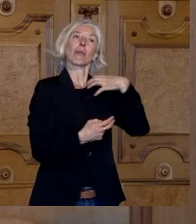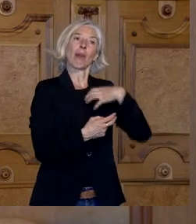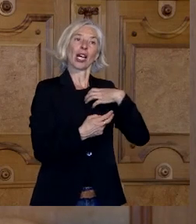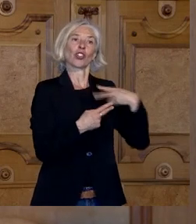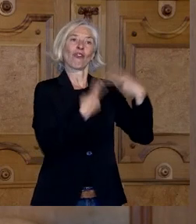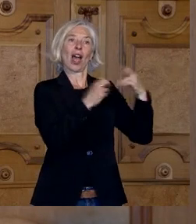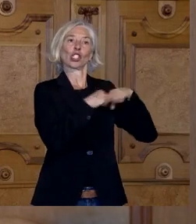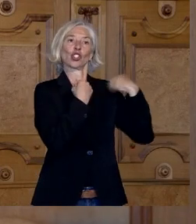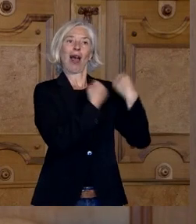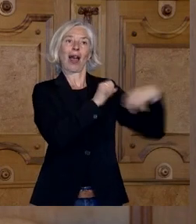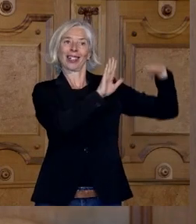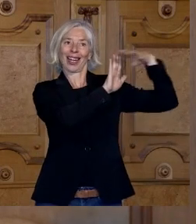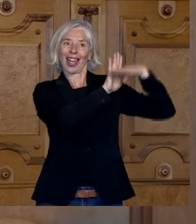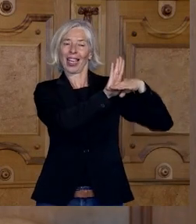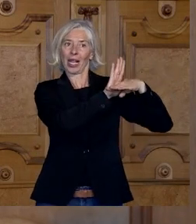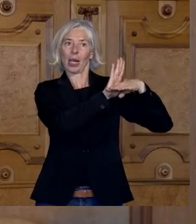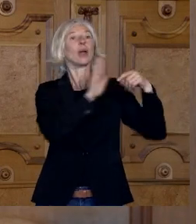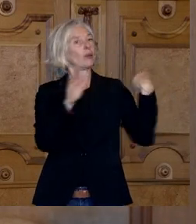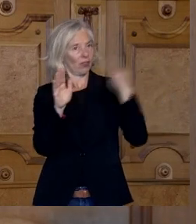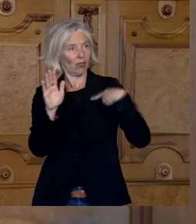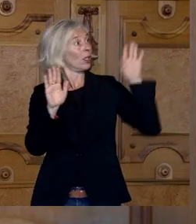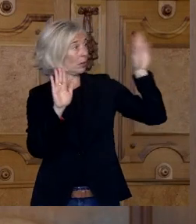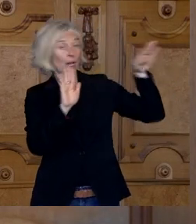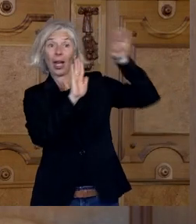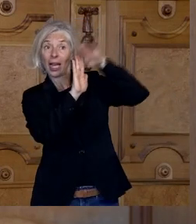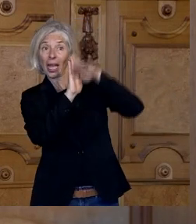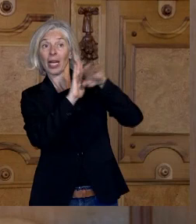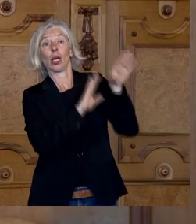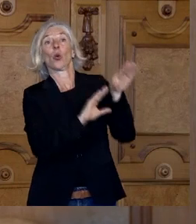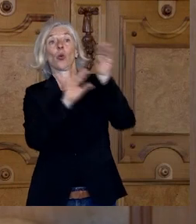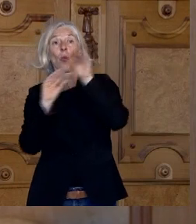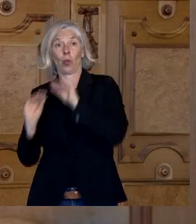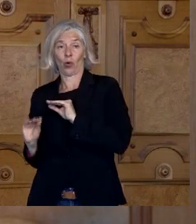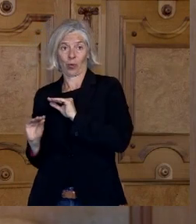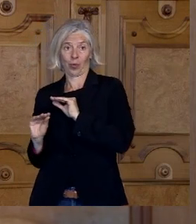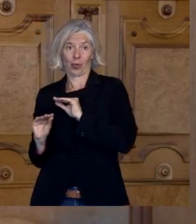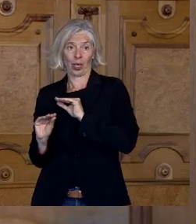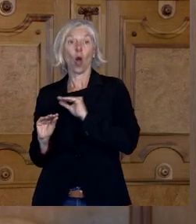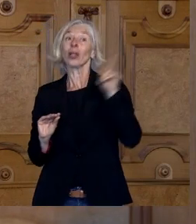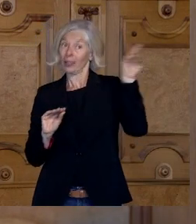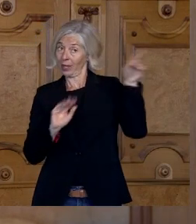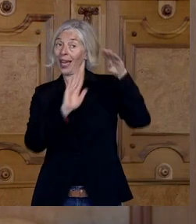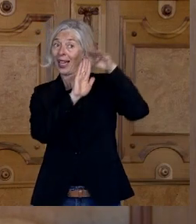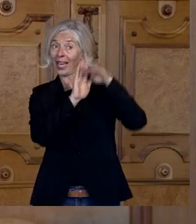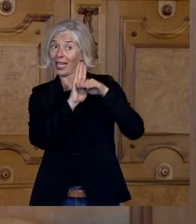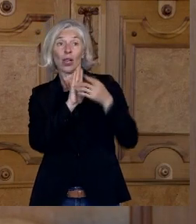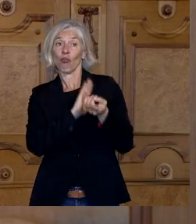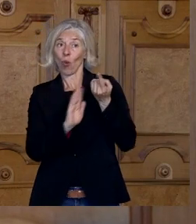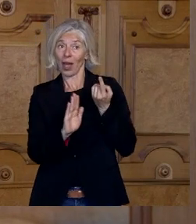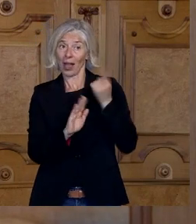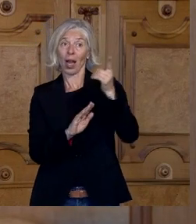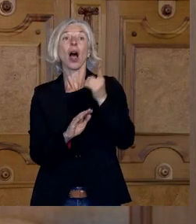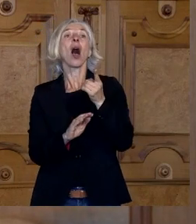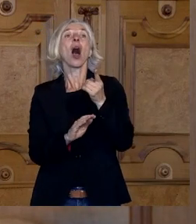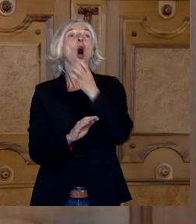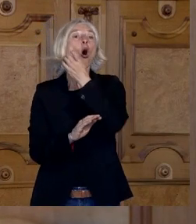den Vorgaben, und die sind ja im Wesentlichen angelehnt an den Vorgaben des Robert-Koch-Instituts. In manchen